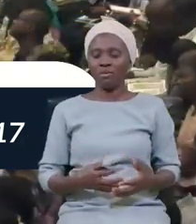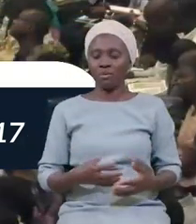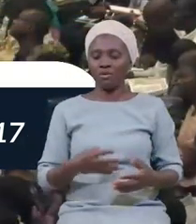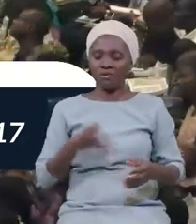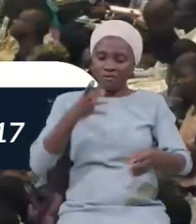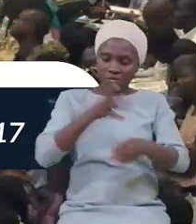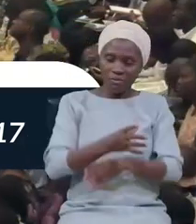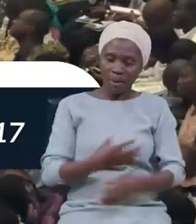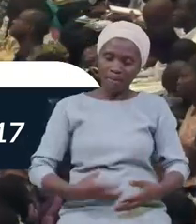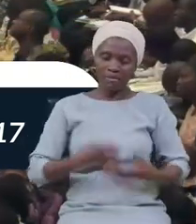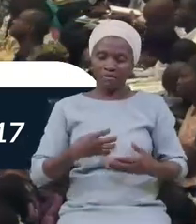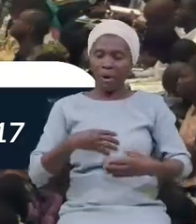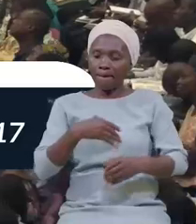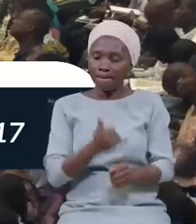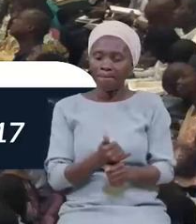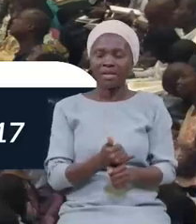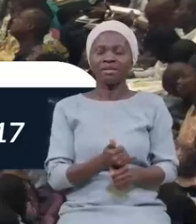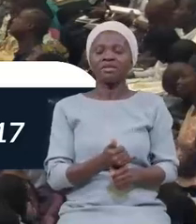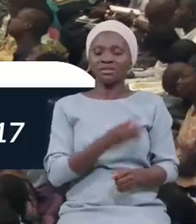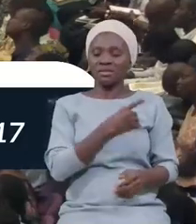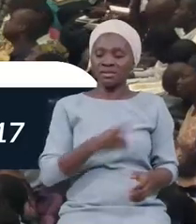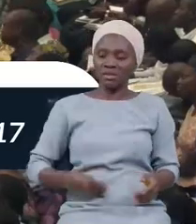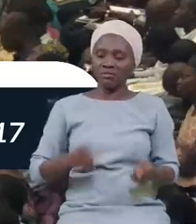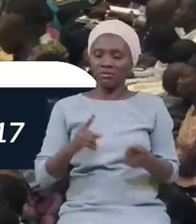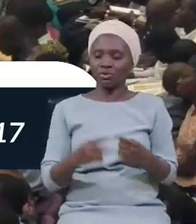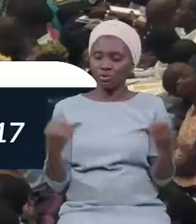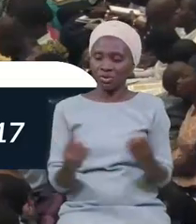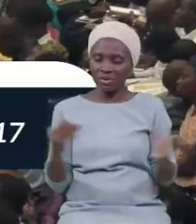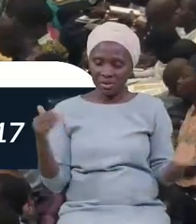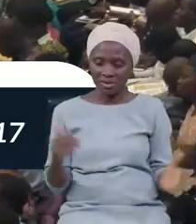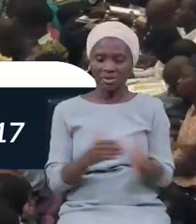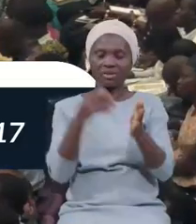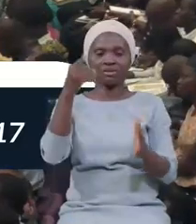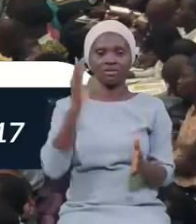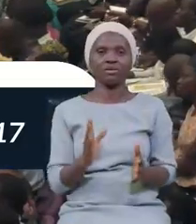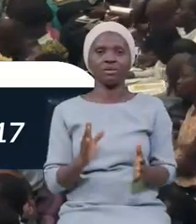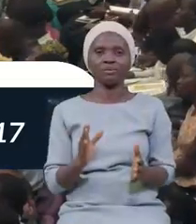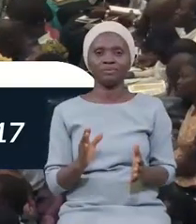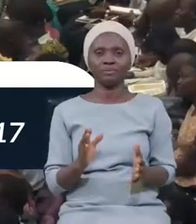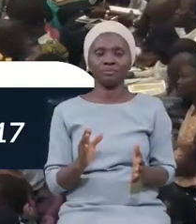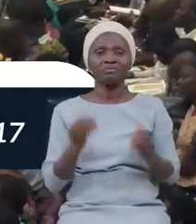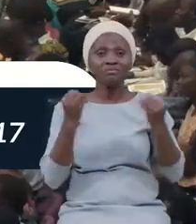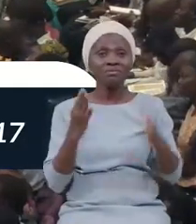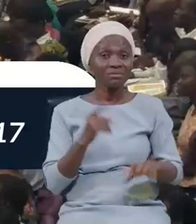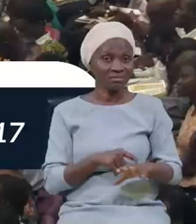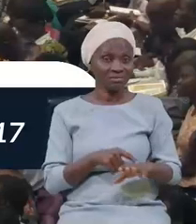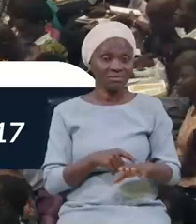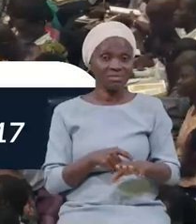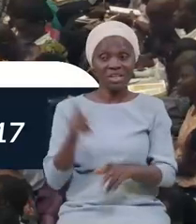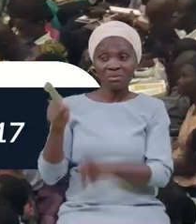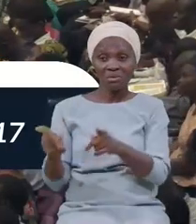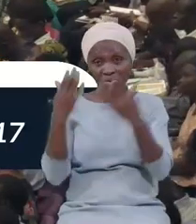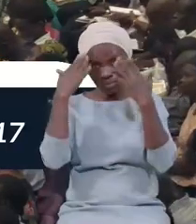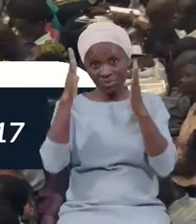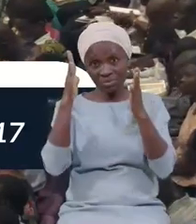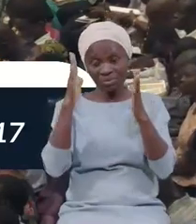se leva contre Israël. Il y a beaucoup de personnes qui ne voient pas ce qui est derrière le rideau. ne voit